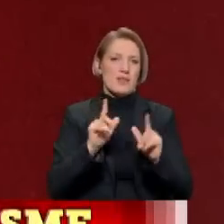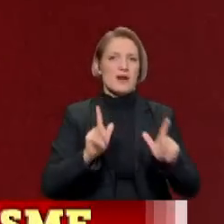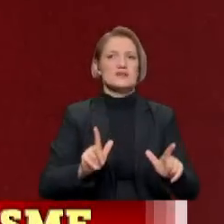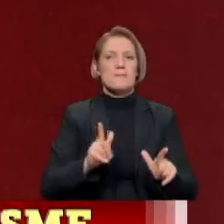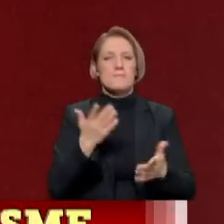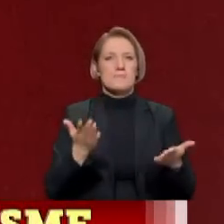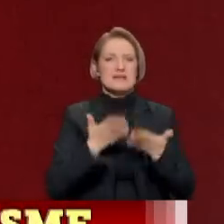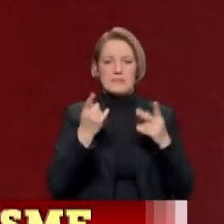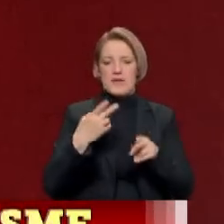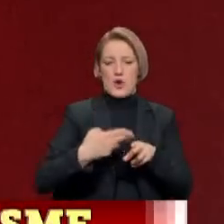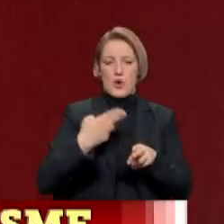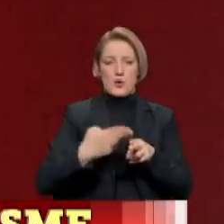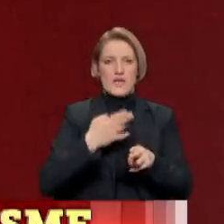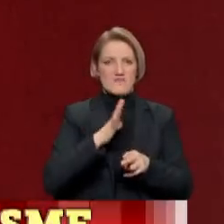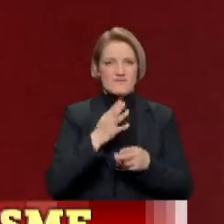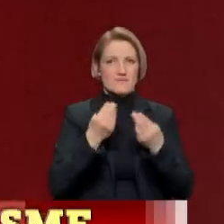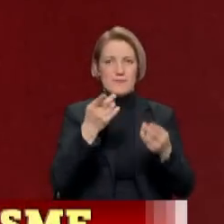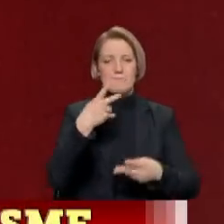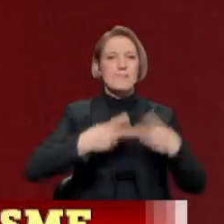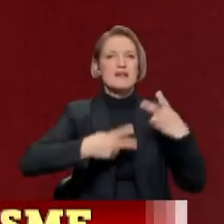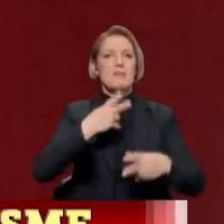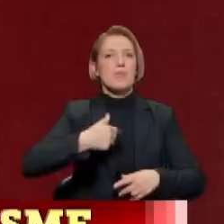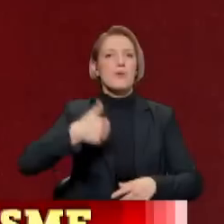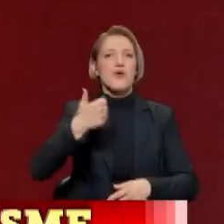mesela bir örnek verelim. Bazı belediye başkanlarına ne